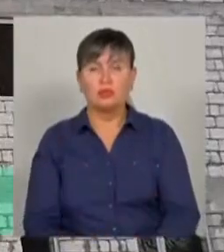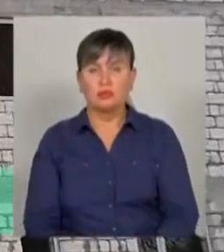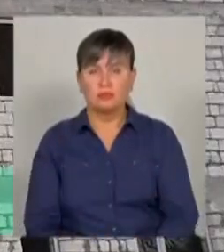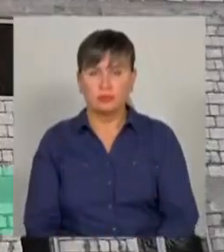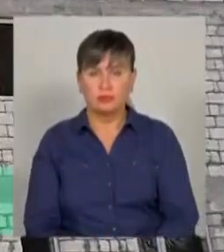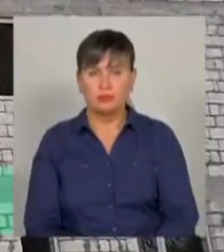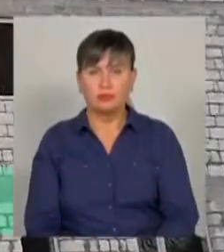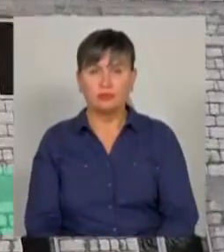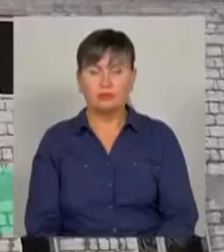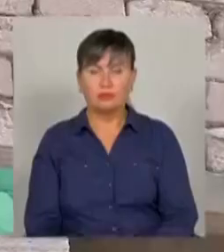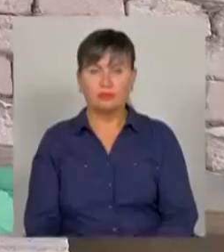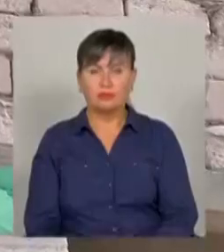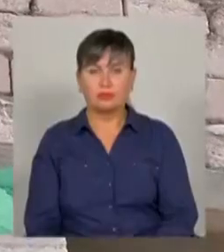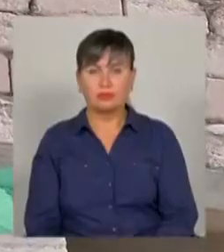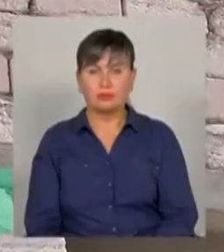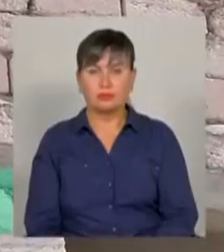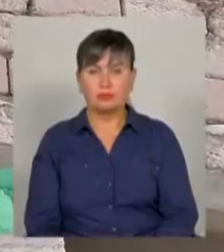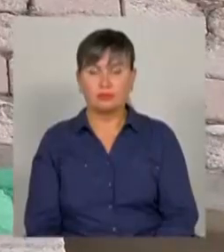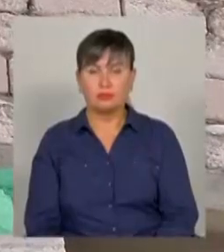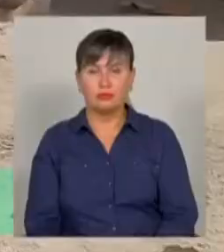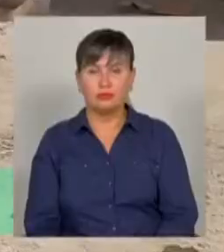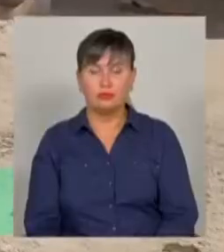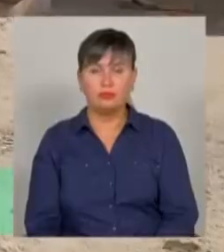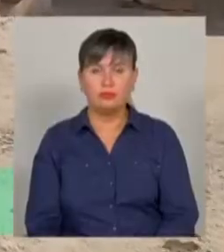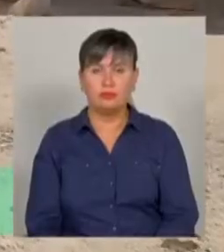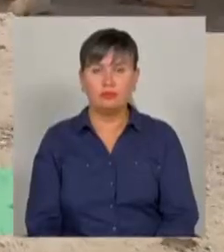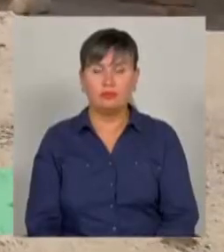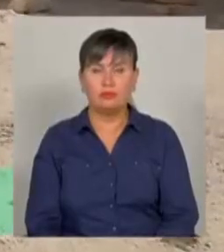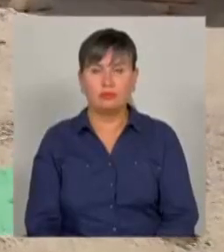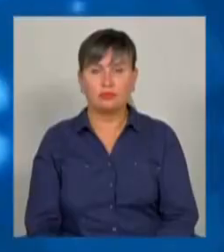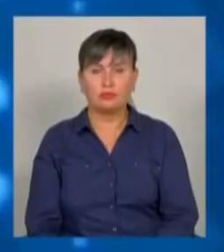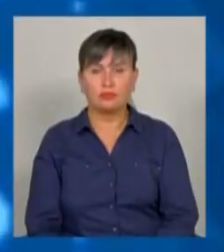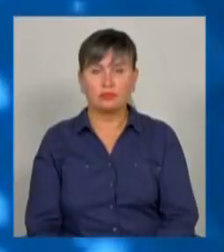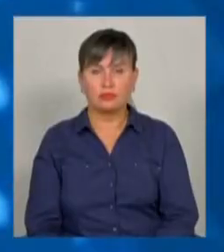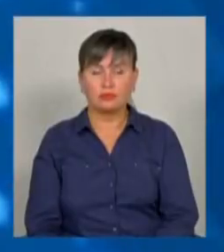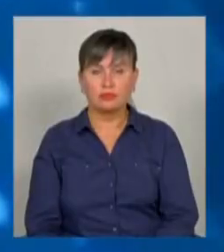Жазира Куанышбек КЗ, Мукагали Нурдаулет, телеканал Алматы, Актау.